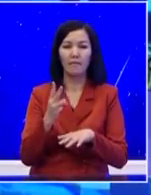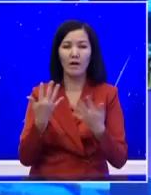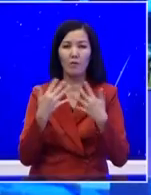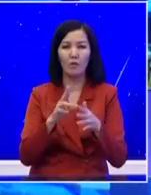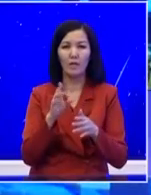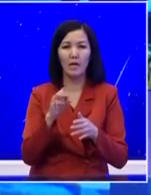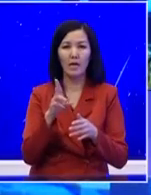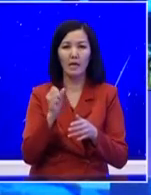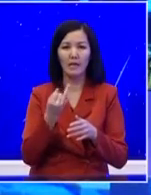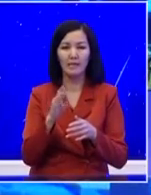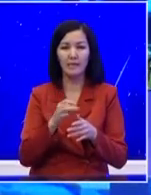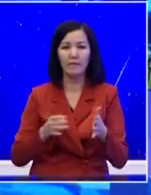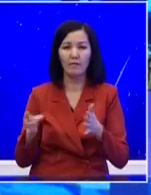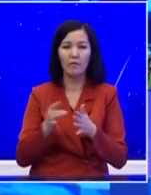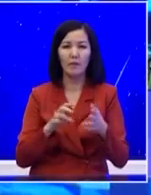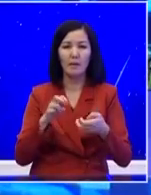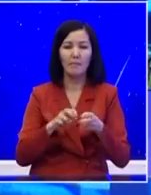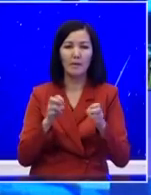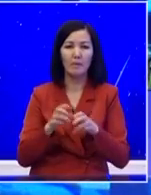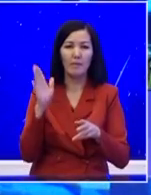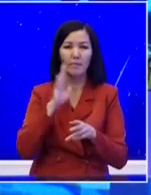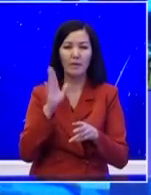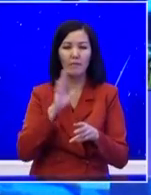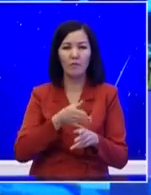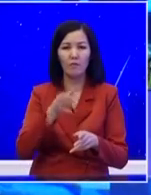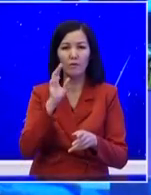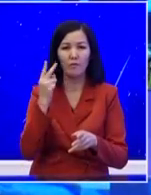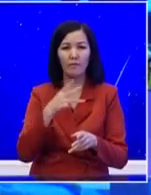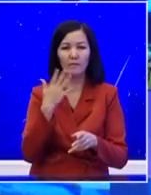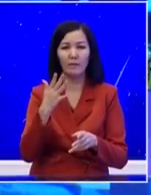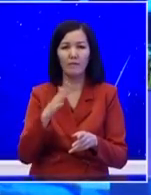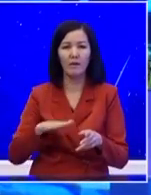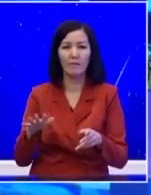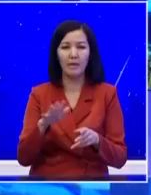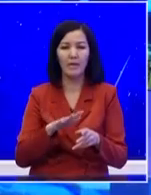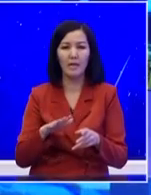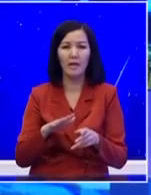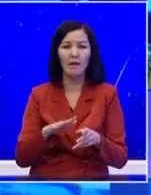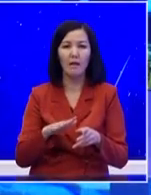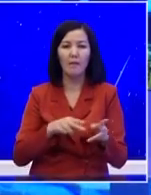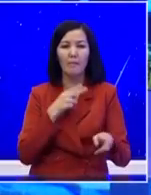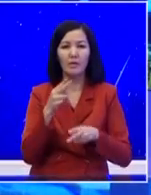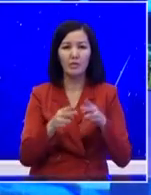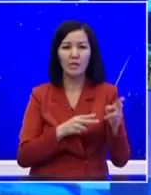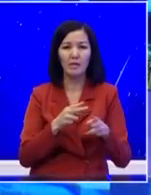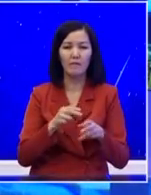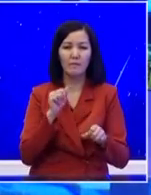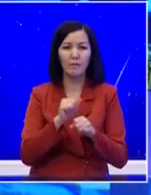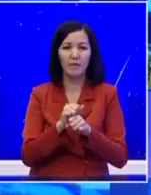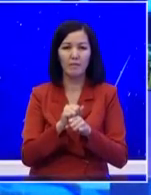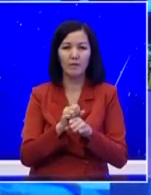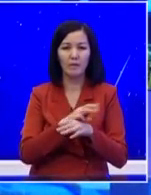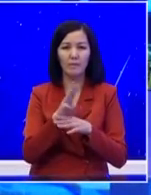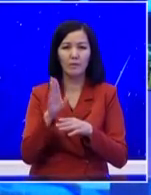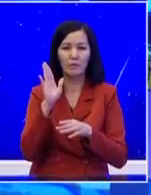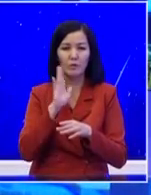района возникла проблема с питьевой водой. Ранее 25 апреля жители этих населенных пунктов пожаловались на перебои с